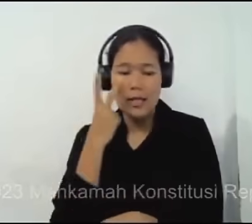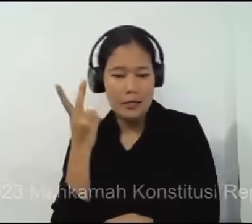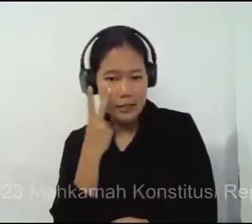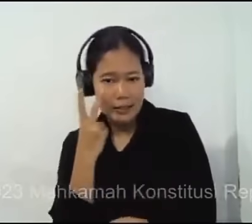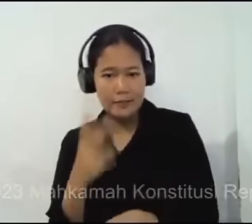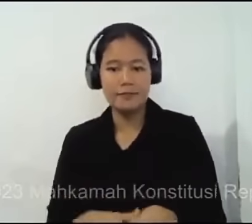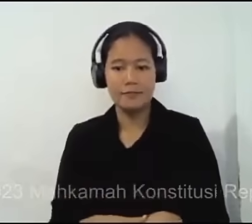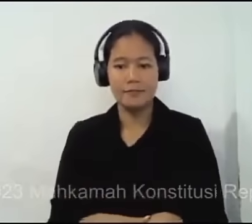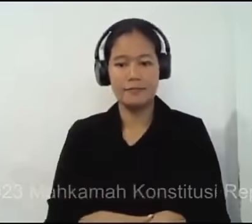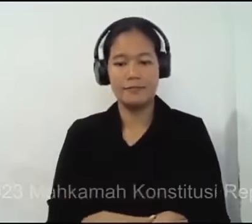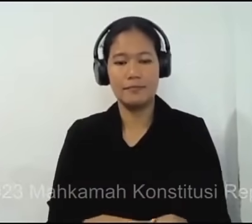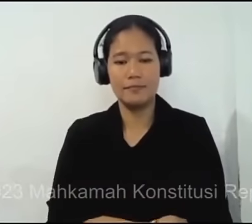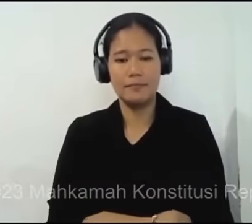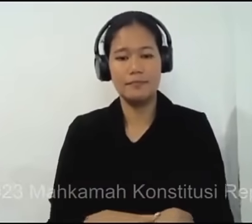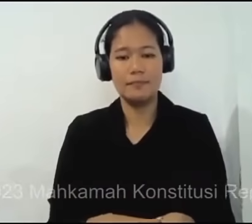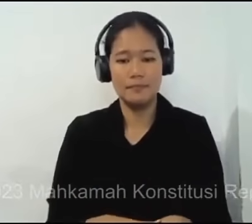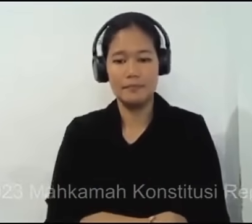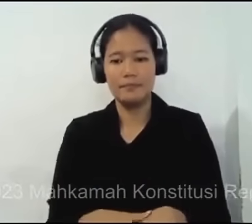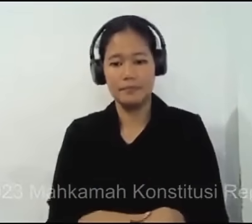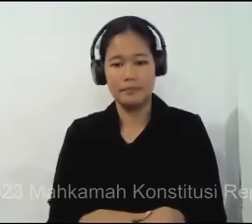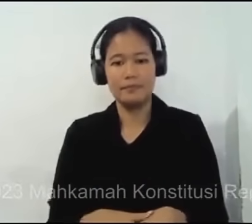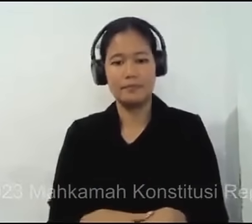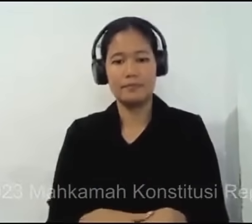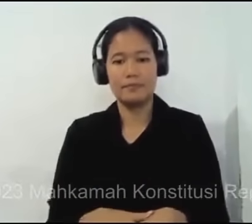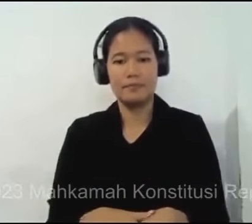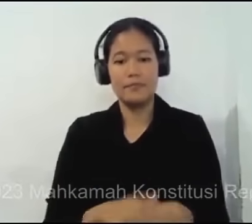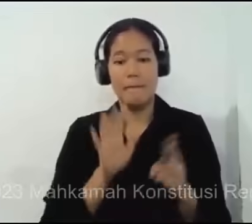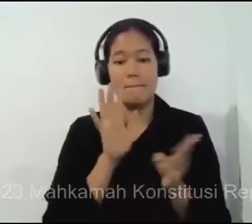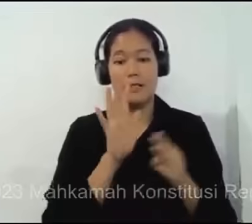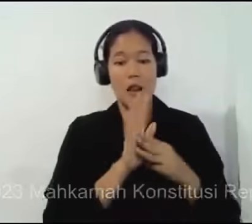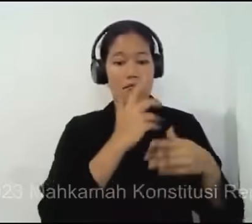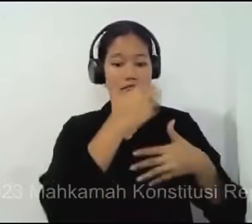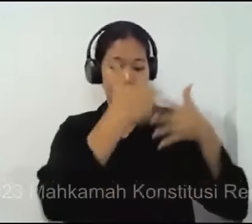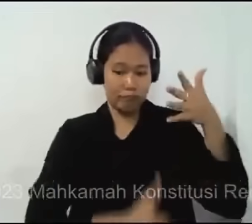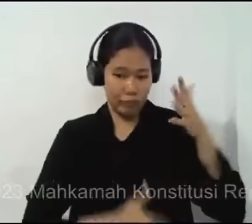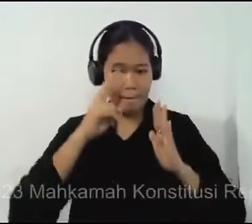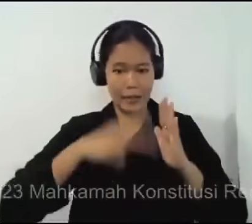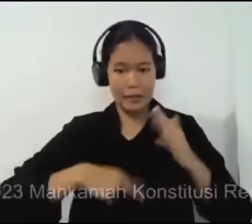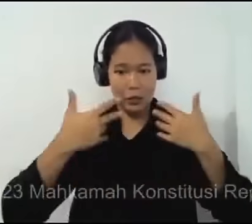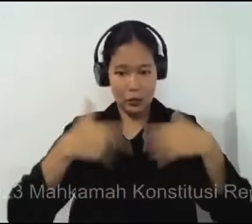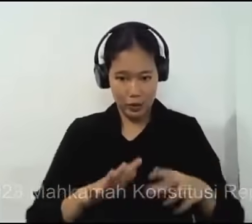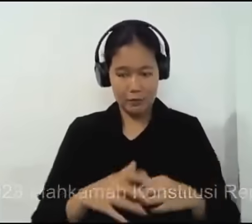para pihak ahli dan saksi duduk perkara dianggap sudah